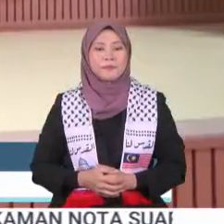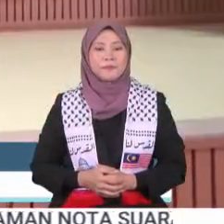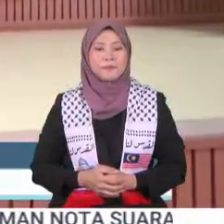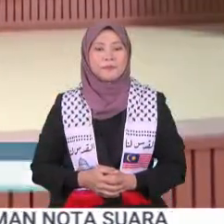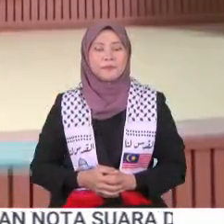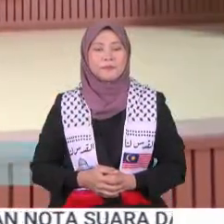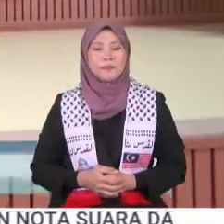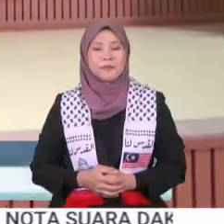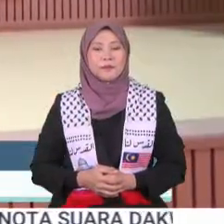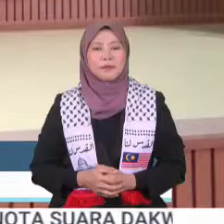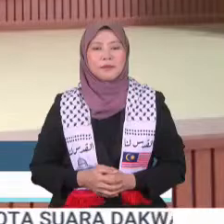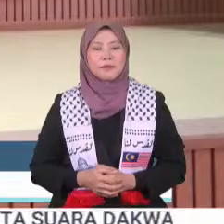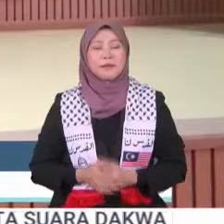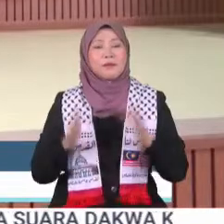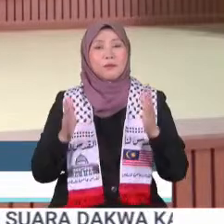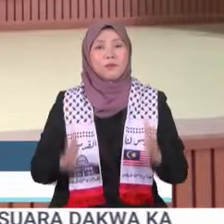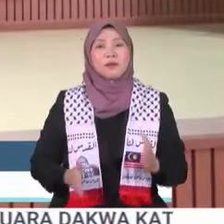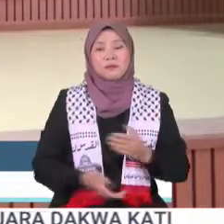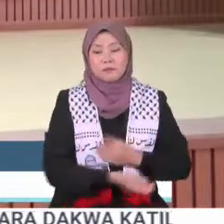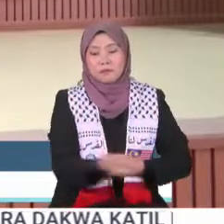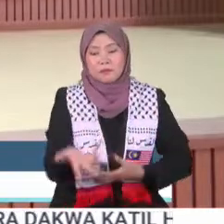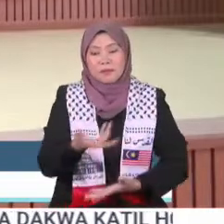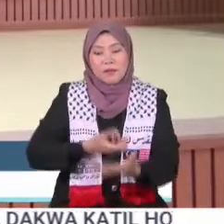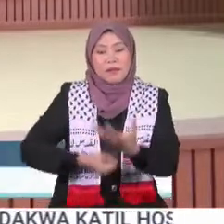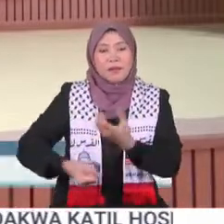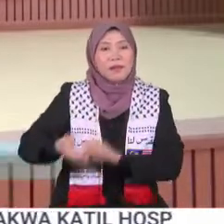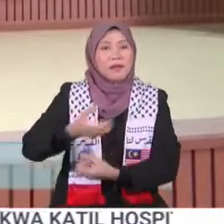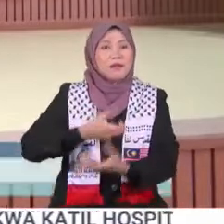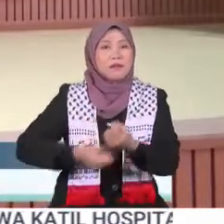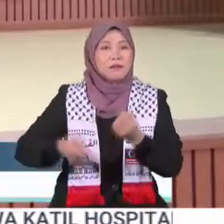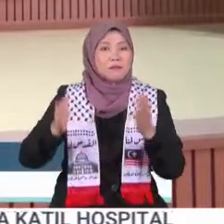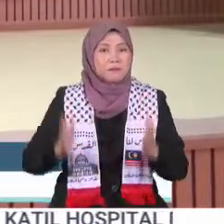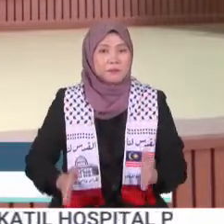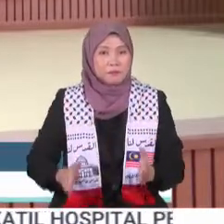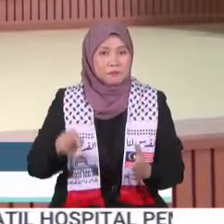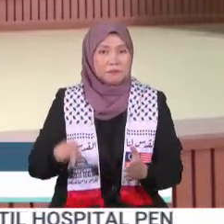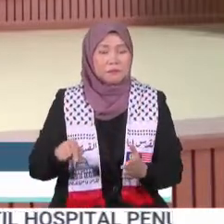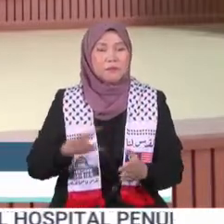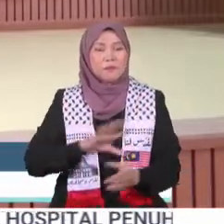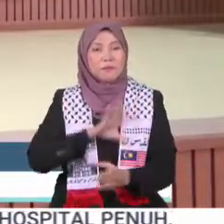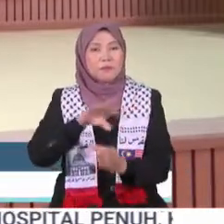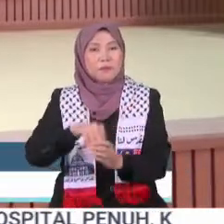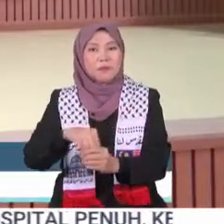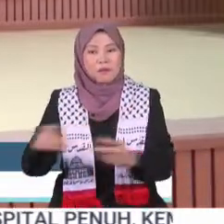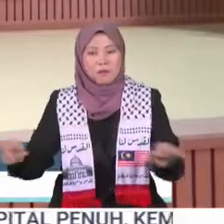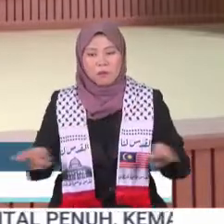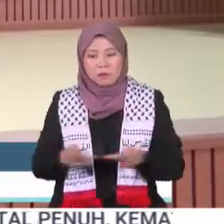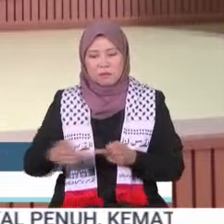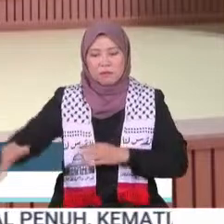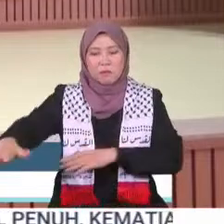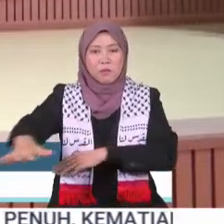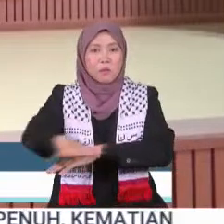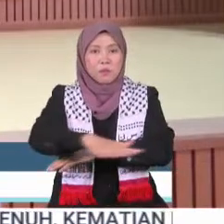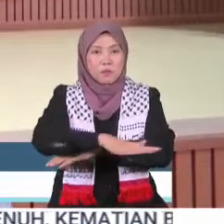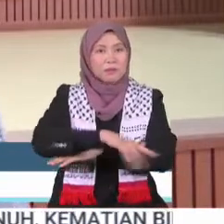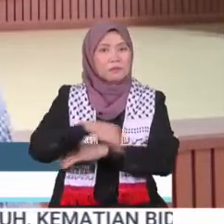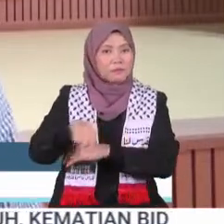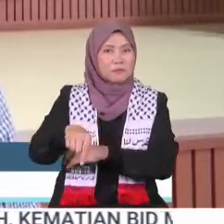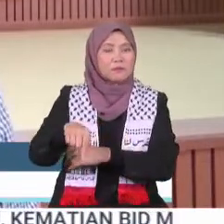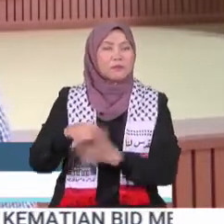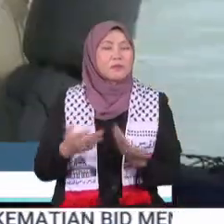Terutama di nelayan-nelayan yang terlibat dengan kawasan tambakan laut. Kita